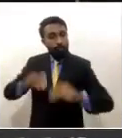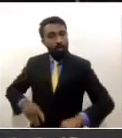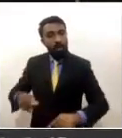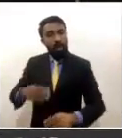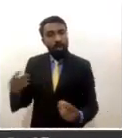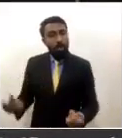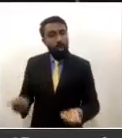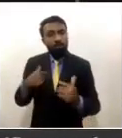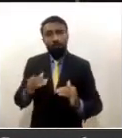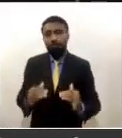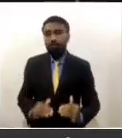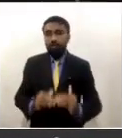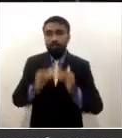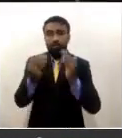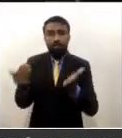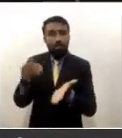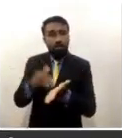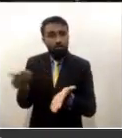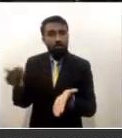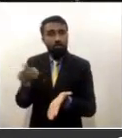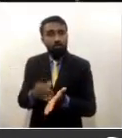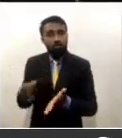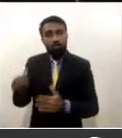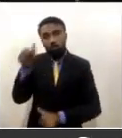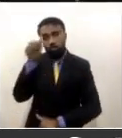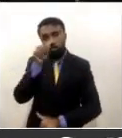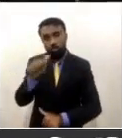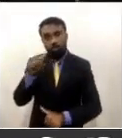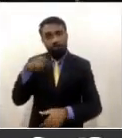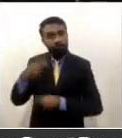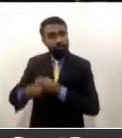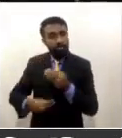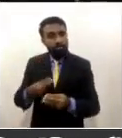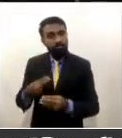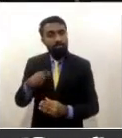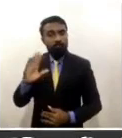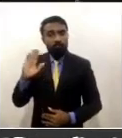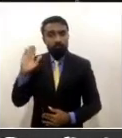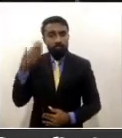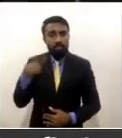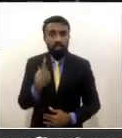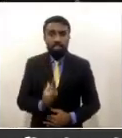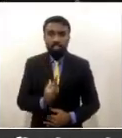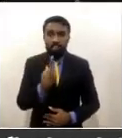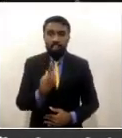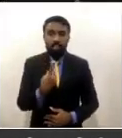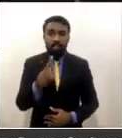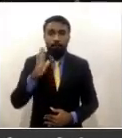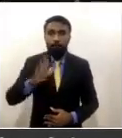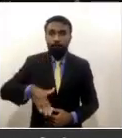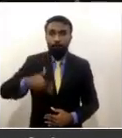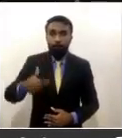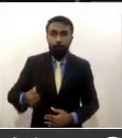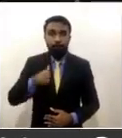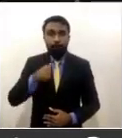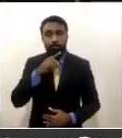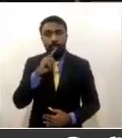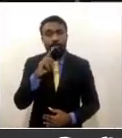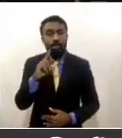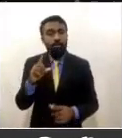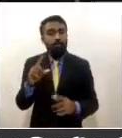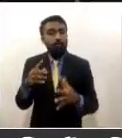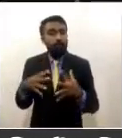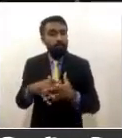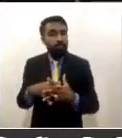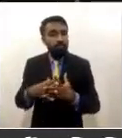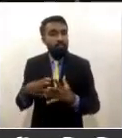දිගටම. මේක ජාවාරංකාරයෙකුට එහෙම නැත්නම් විශේෂයෙන්ම මේ ඒකාධිකාරියේ ප්‍රධානියා වෙන පිරමිඩ් විල්මා සමාගමට ලාභ වෙන්න තමයි මේ කටයුත්ත